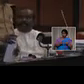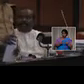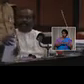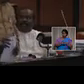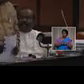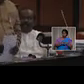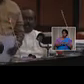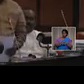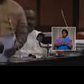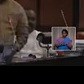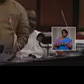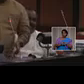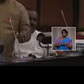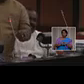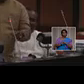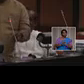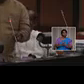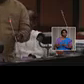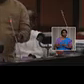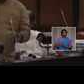என்னுடைய நீண்டகால